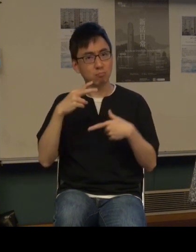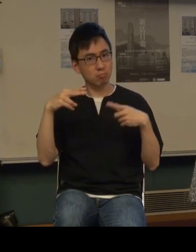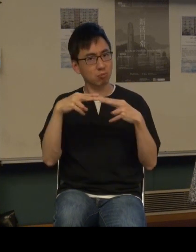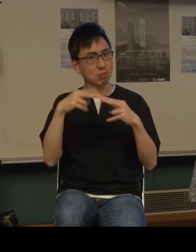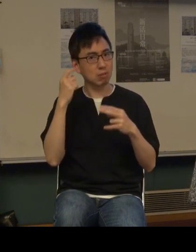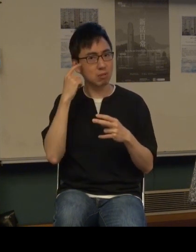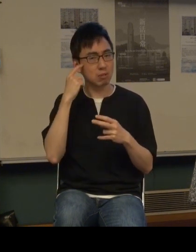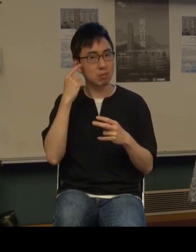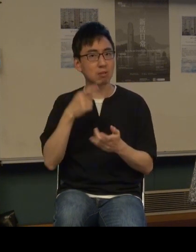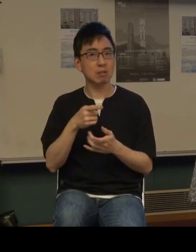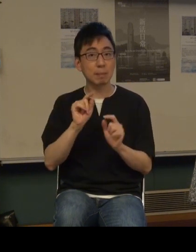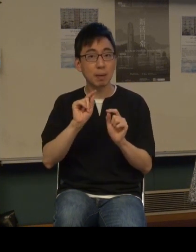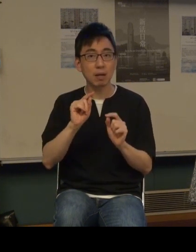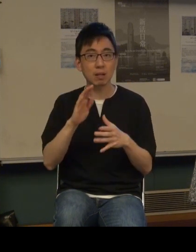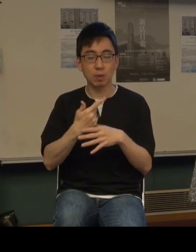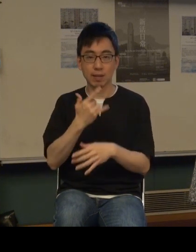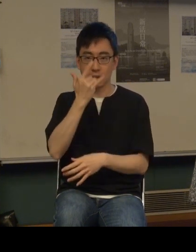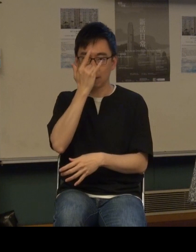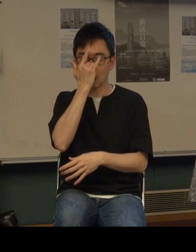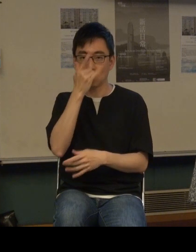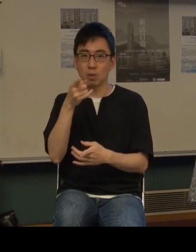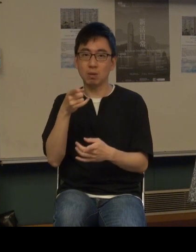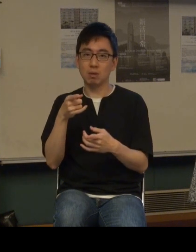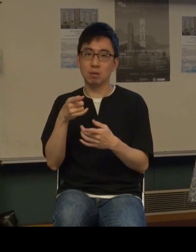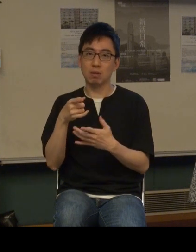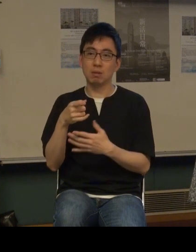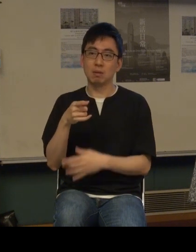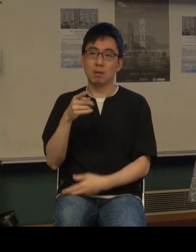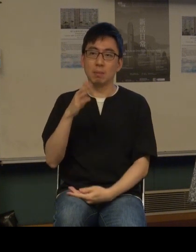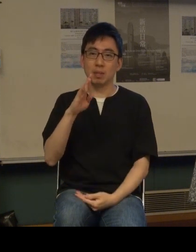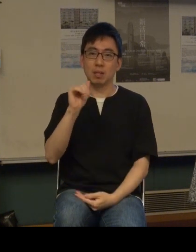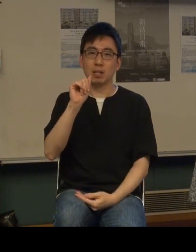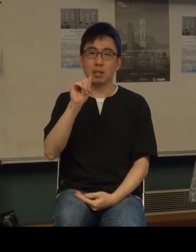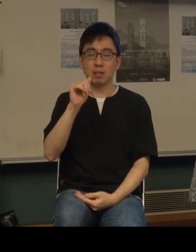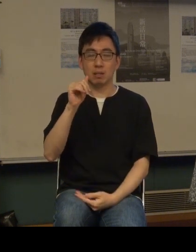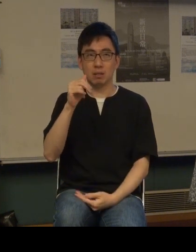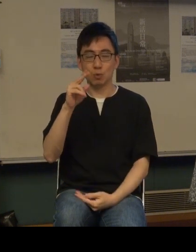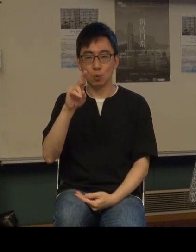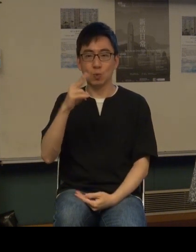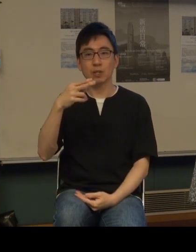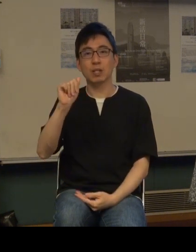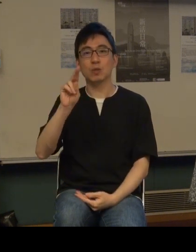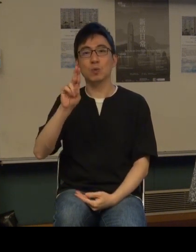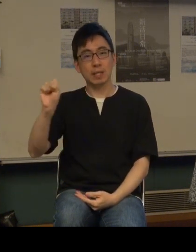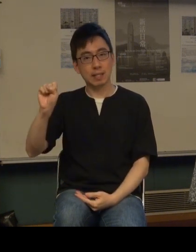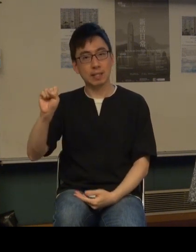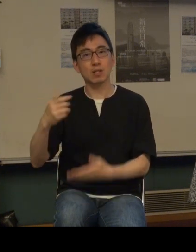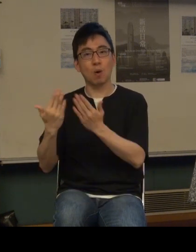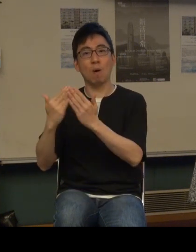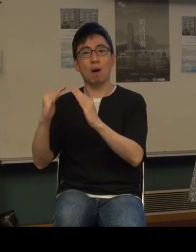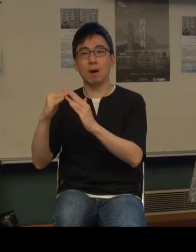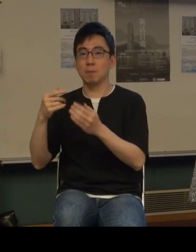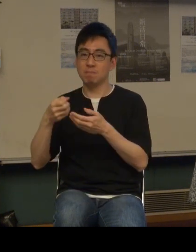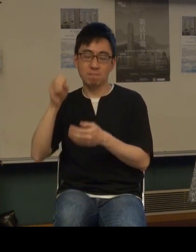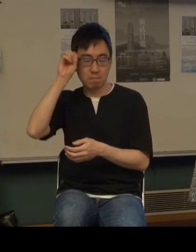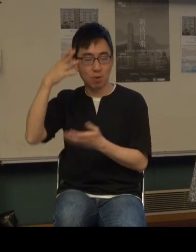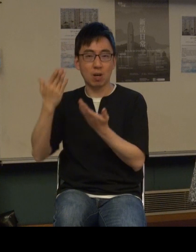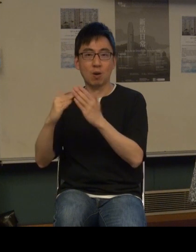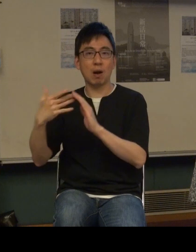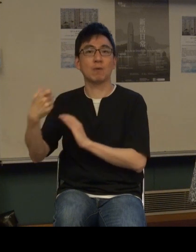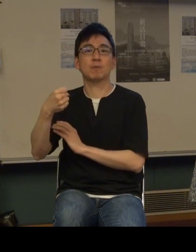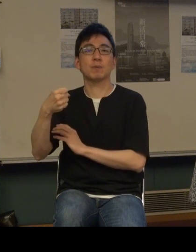就因為他就是德國包豪斯設計學校 Bauhaus 呢個設計學院咧嘅創校嘅